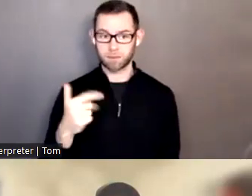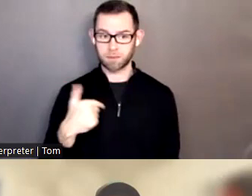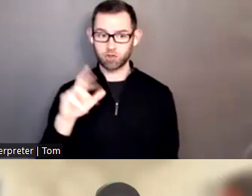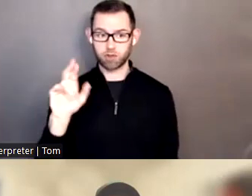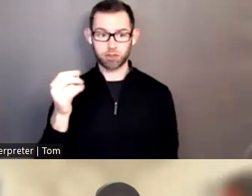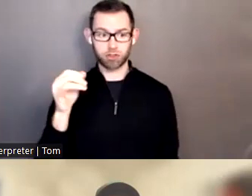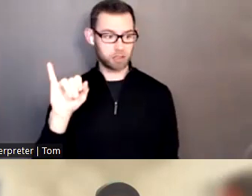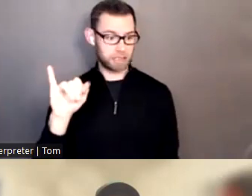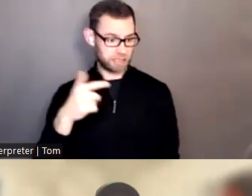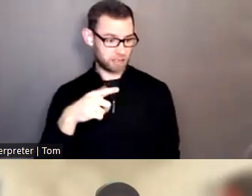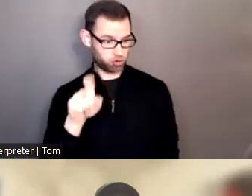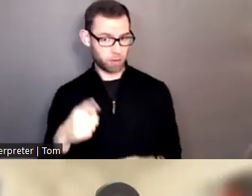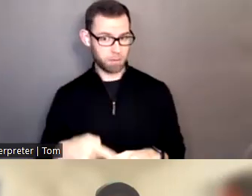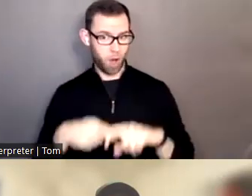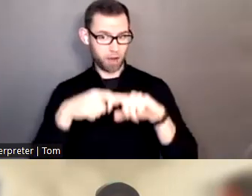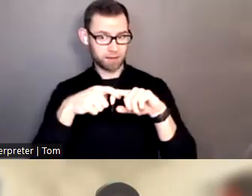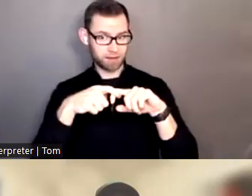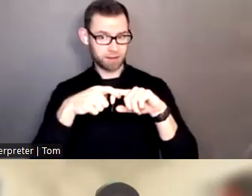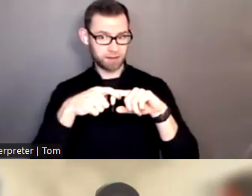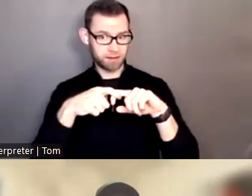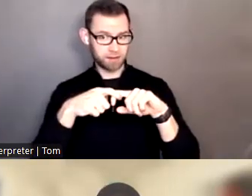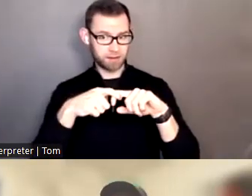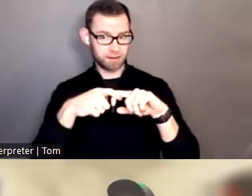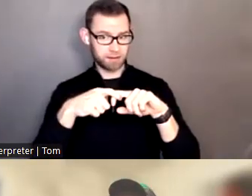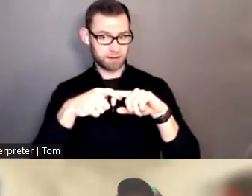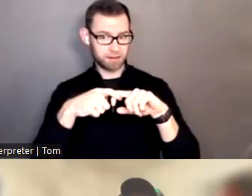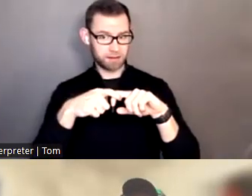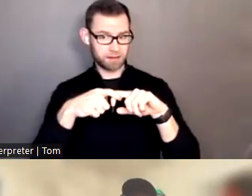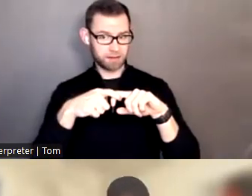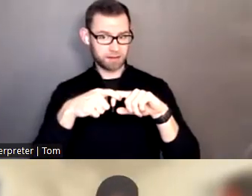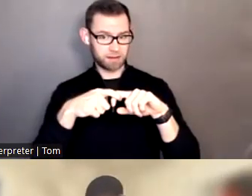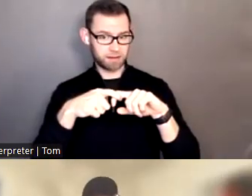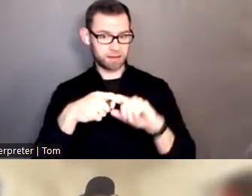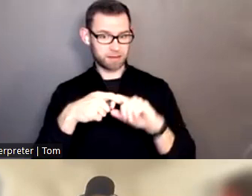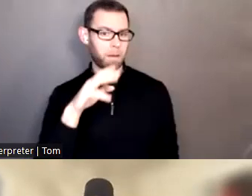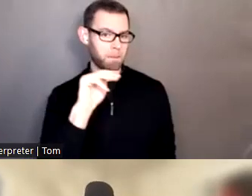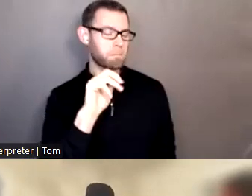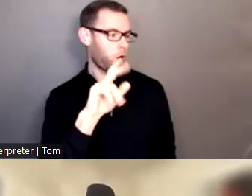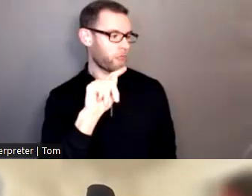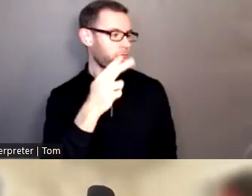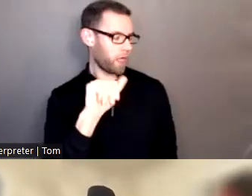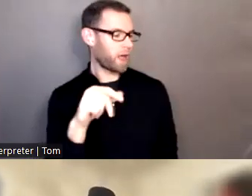to C'est happen, ça. or Est-ce should qu'il we veut me go ahead? poser pour qu'on résoudre ça ou bien pour qu'on continue? Okay.